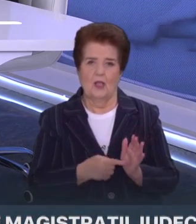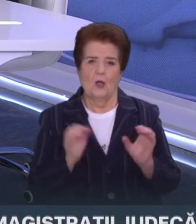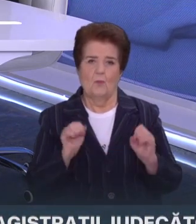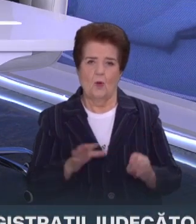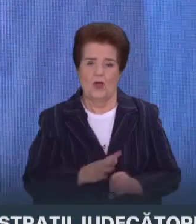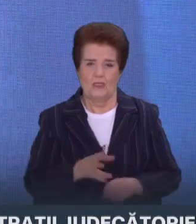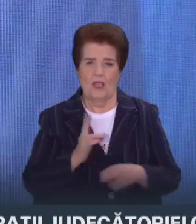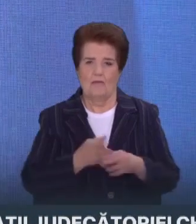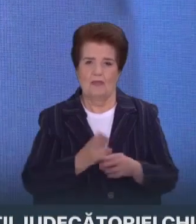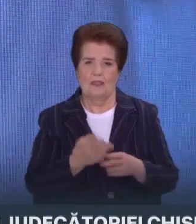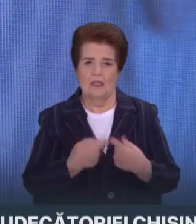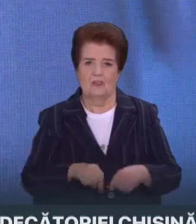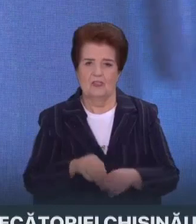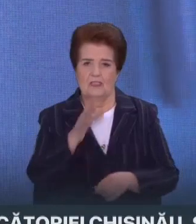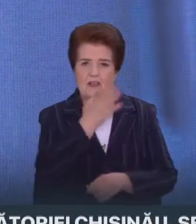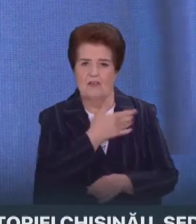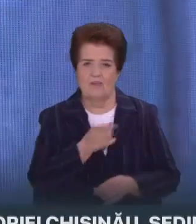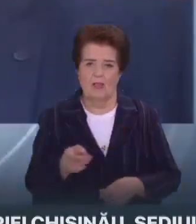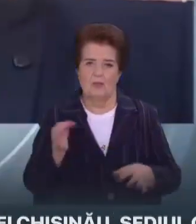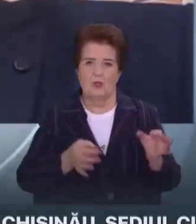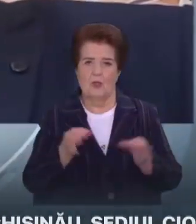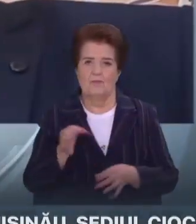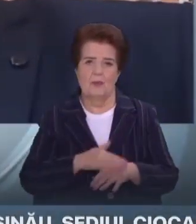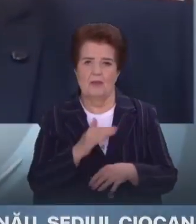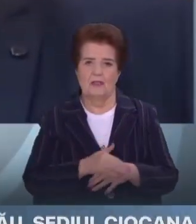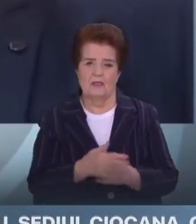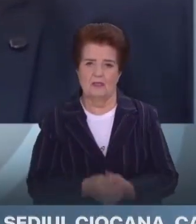afecta această vreme caldă, această toamnă blândă?